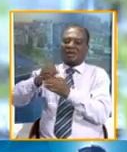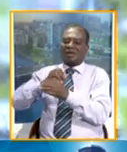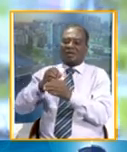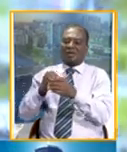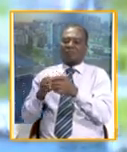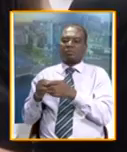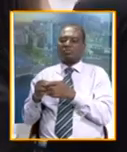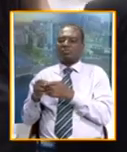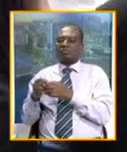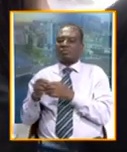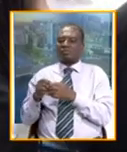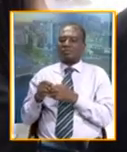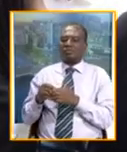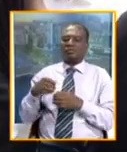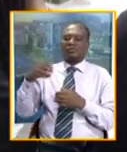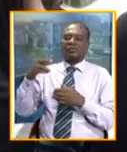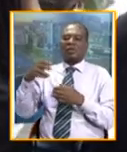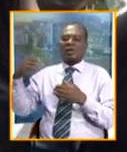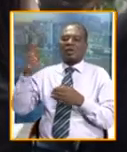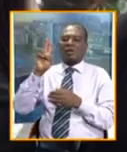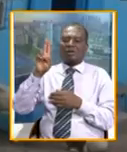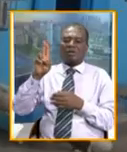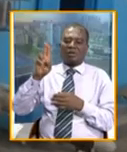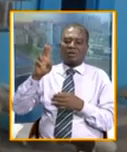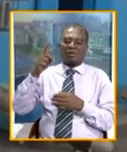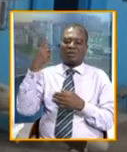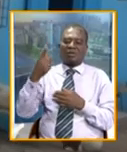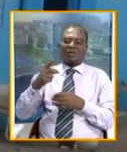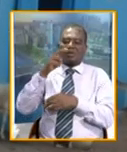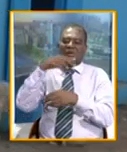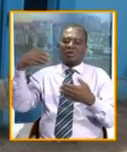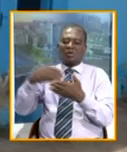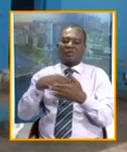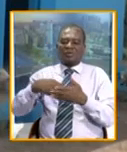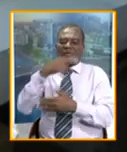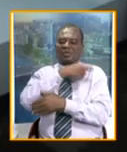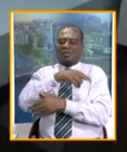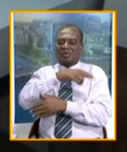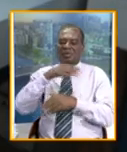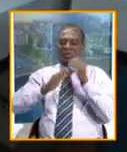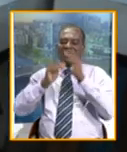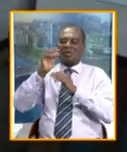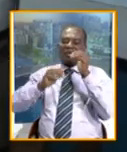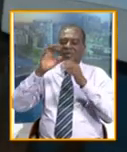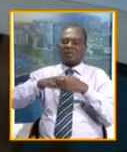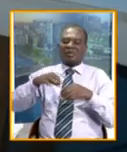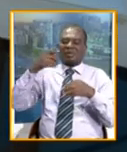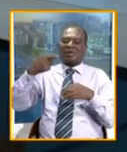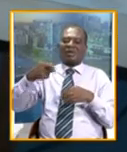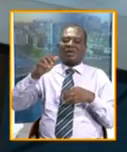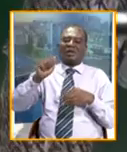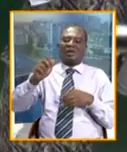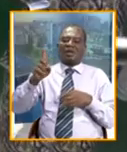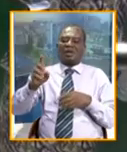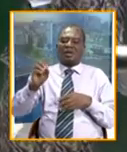Amadou. Un nouveau dispensaire tout équipé, bâti au centre de santé urbain de Gadouan et deux